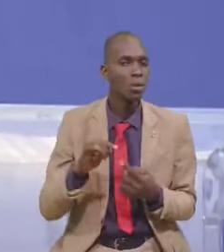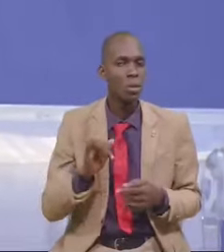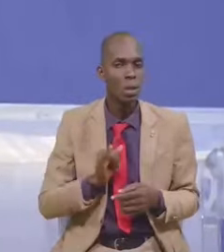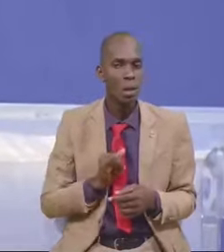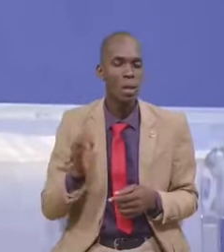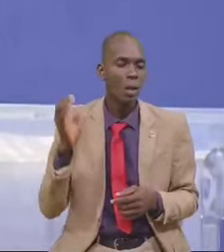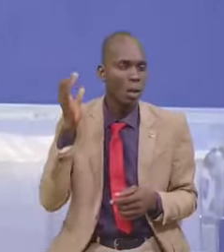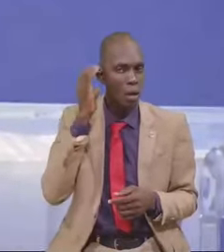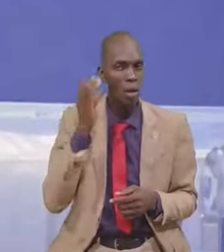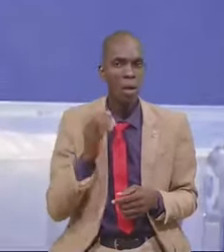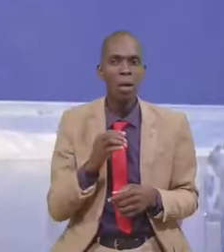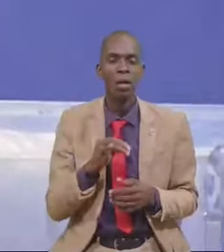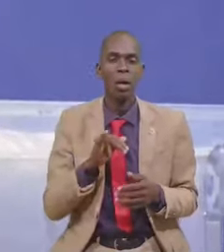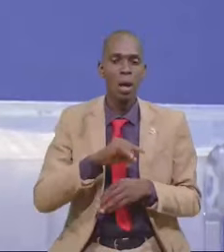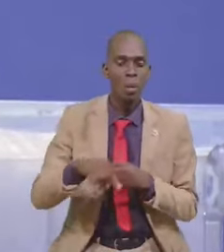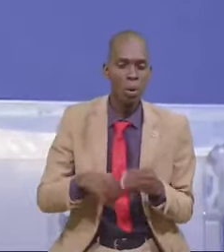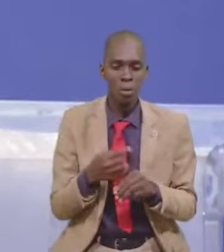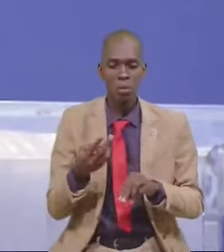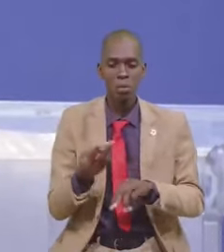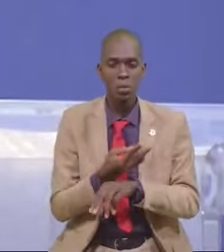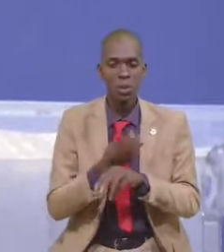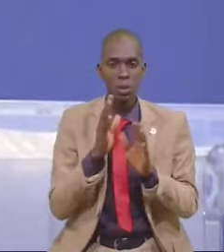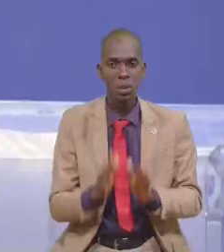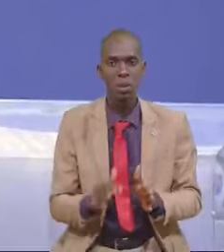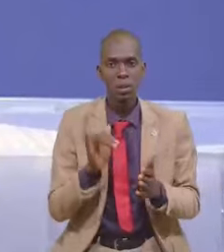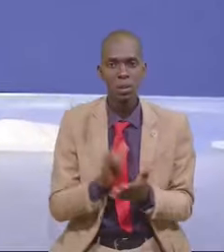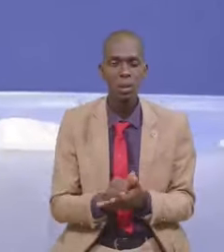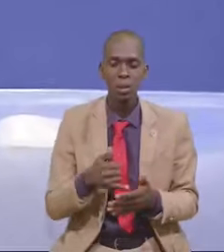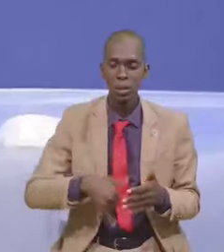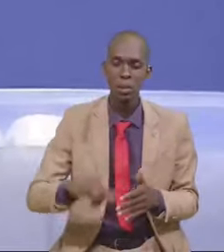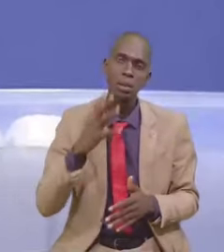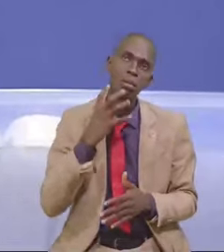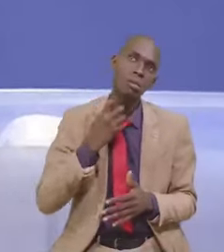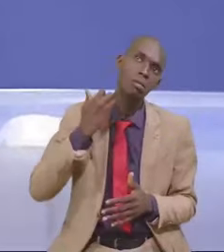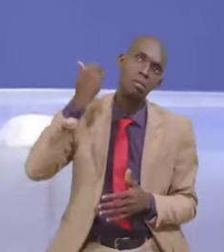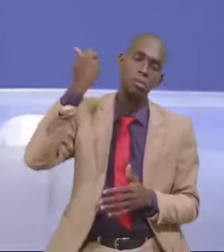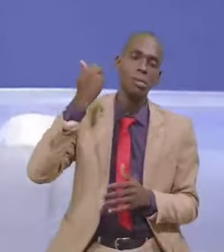Jusqu'à ce que j'entende parler de mathématiciens qui ont commis le suicide.